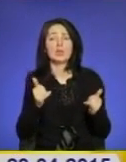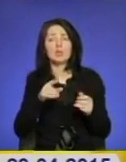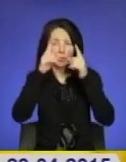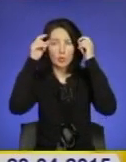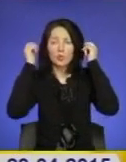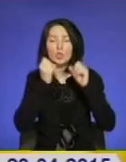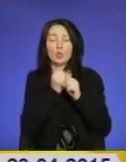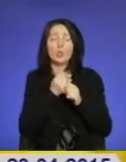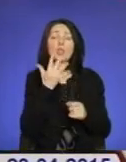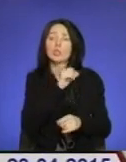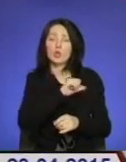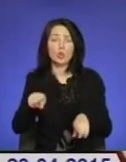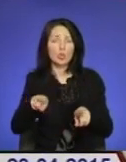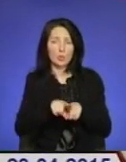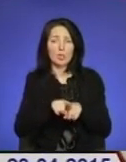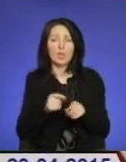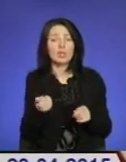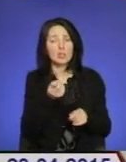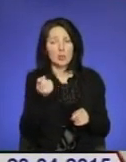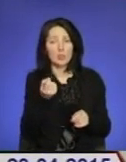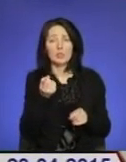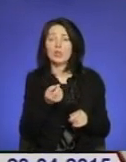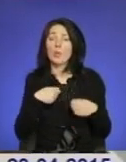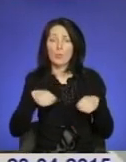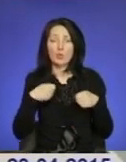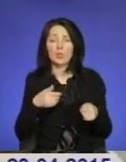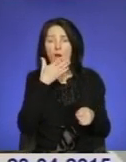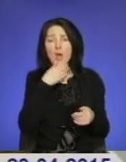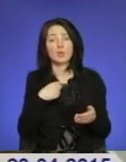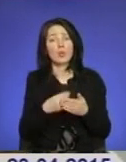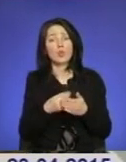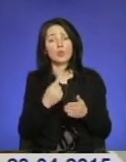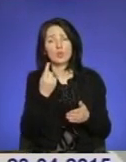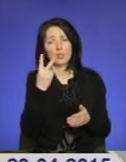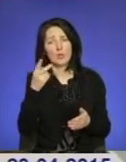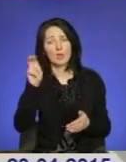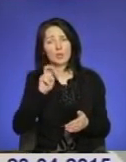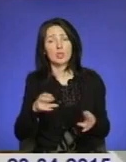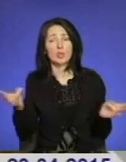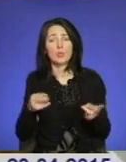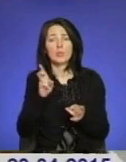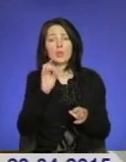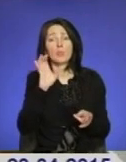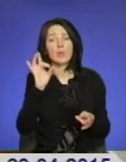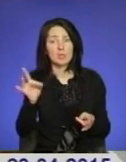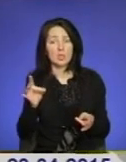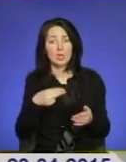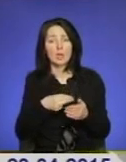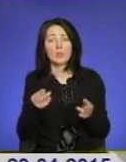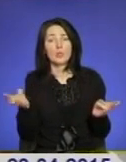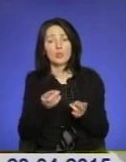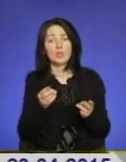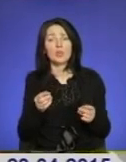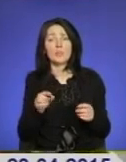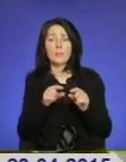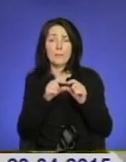кордоном такі дрібнички йдуть на ура. Вартують 1-2 долари. Потрібні дроти, потрібен бісер, потрібні півсантиметрові стрічки